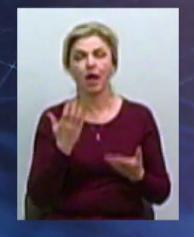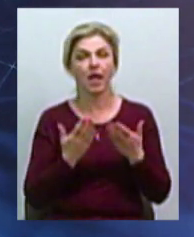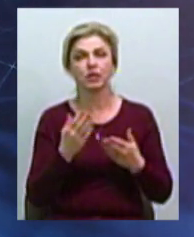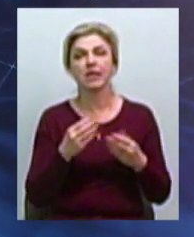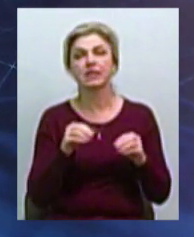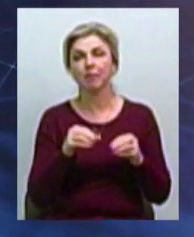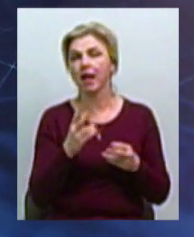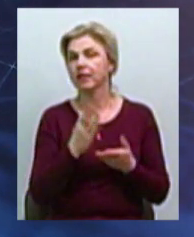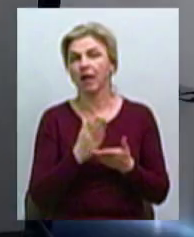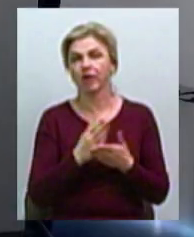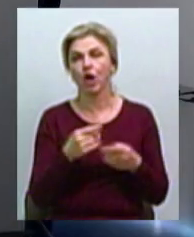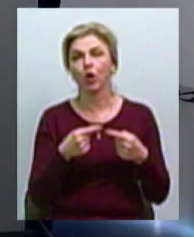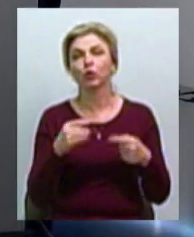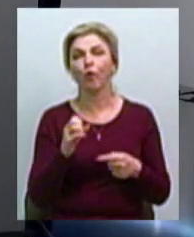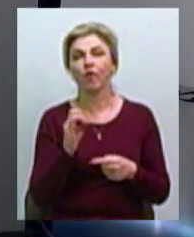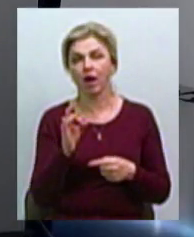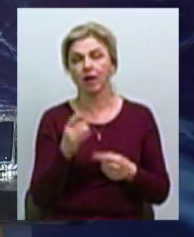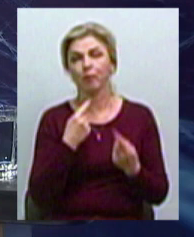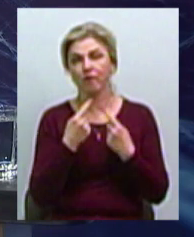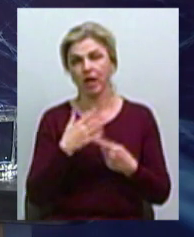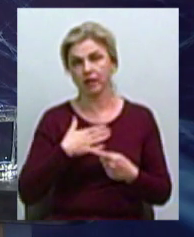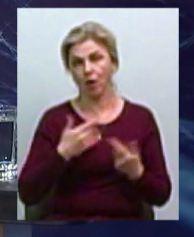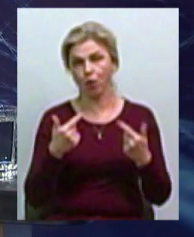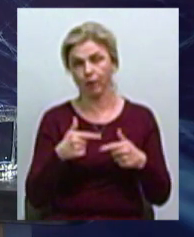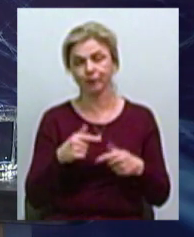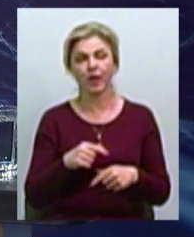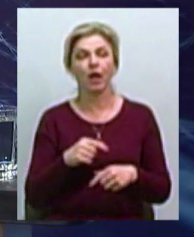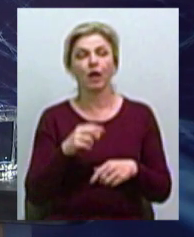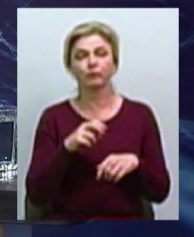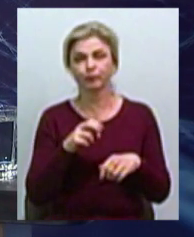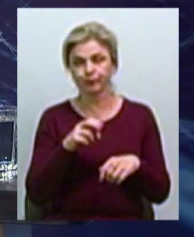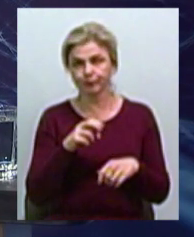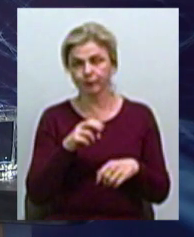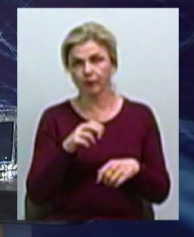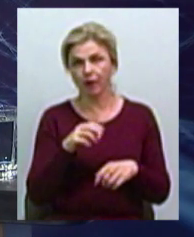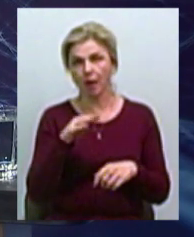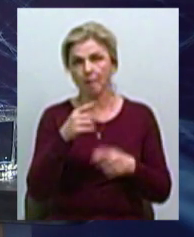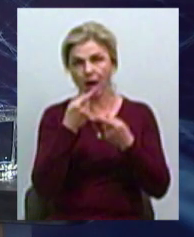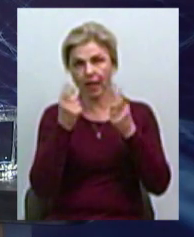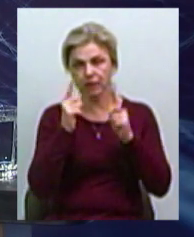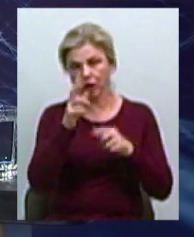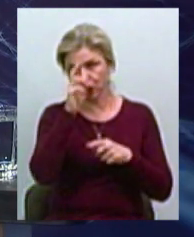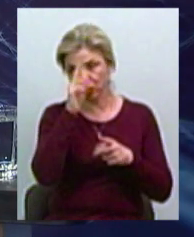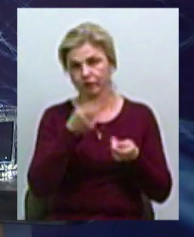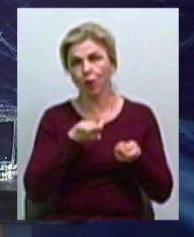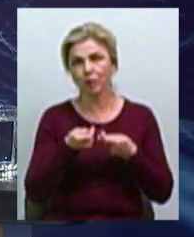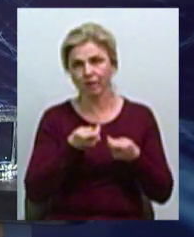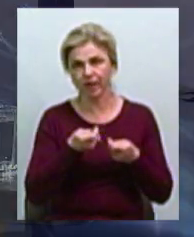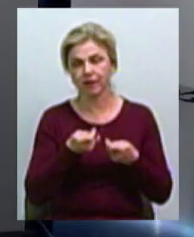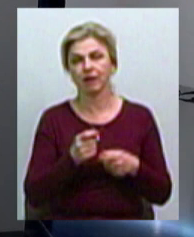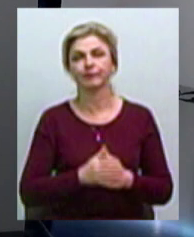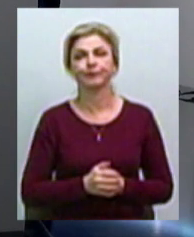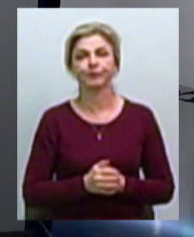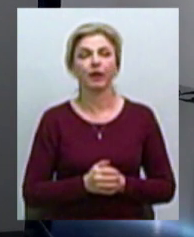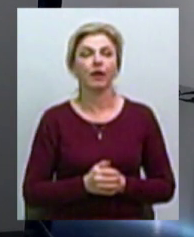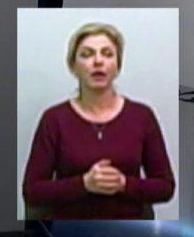товаром, говоримо з нашим сьогоднішнім гостем. Андрій Зінченко, доктор філософії в економіці, магістр державного управління. Вітаю. Доброго вечора.